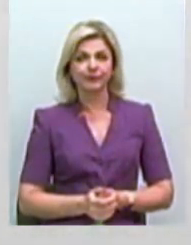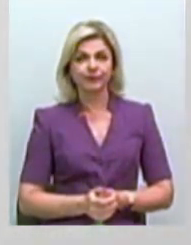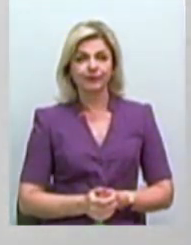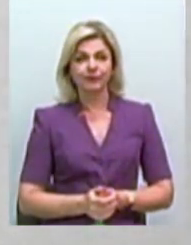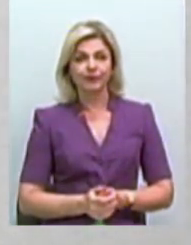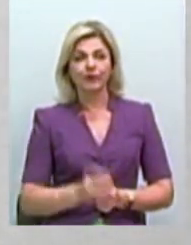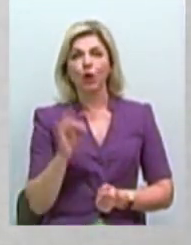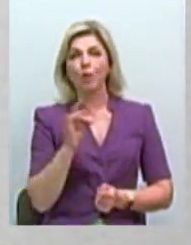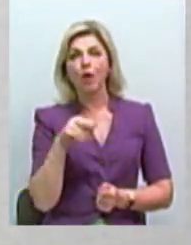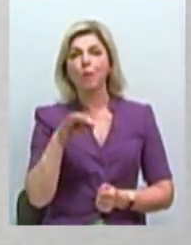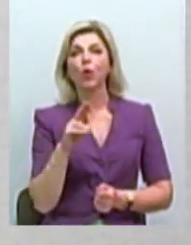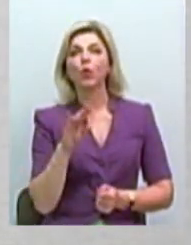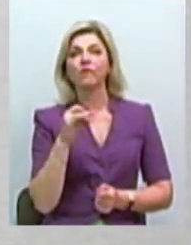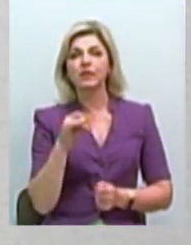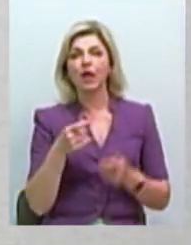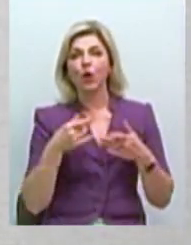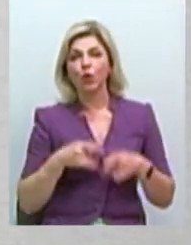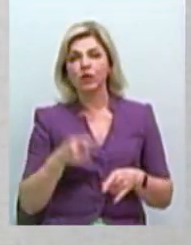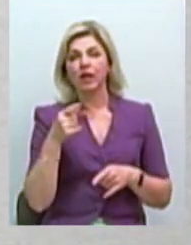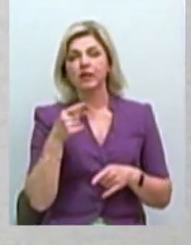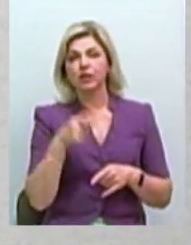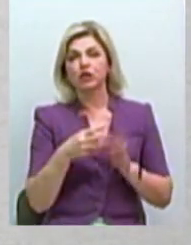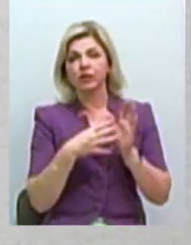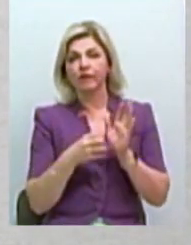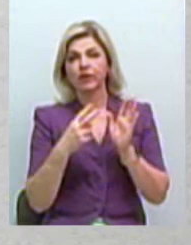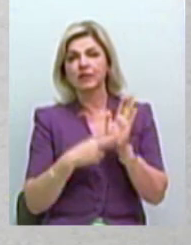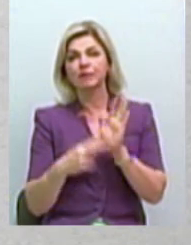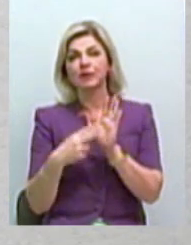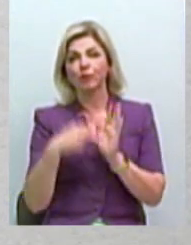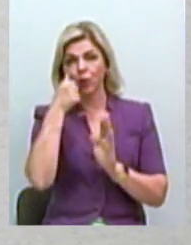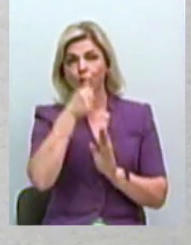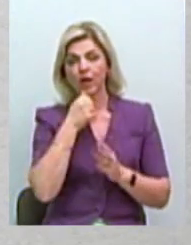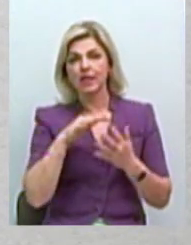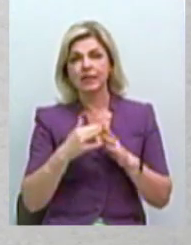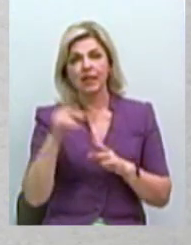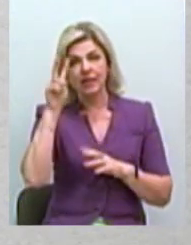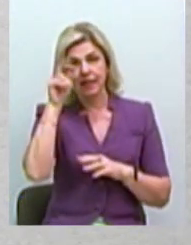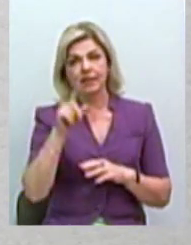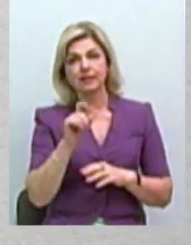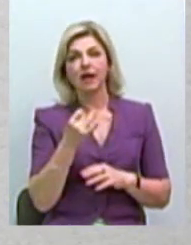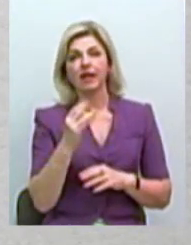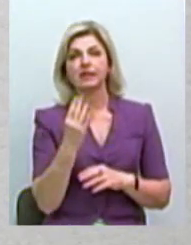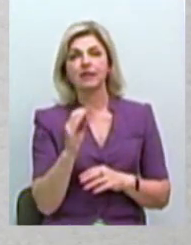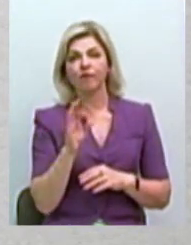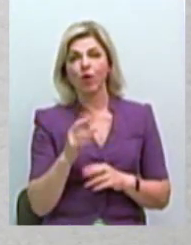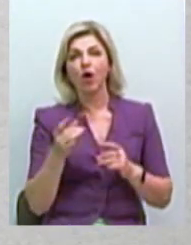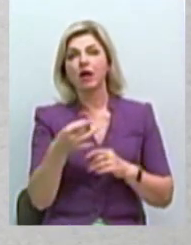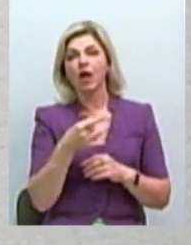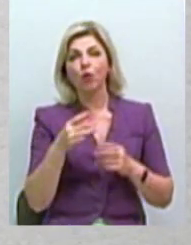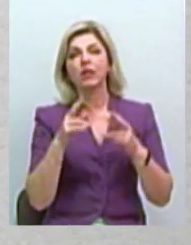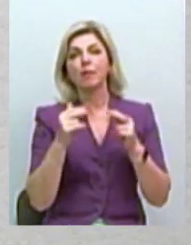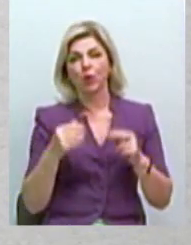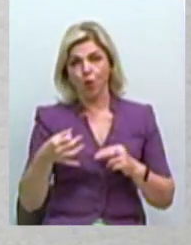Роман Покровський. Народився 27 лютого 1977 року в селі Зайцеве Синельниковського району Дніпропетровської